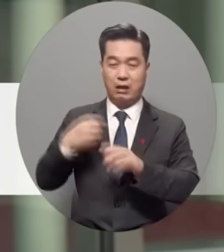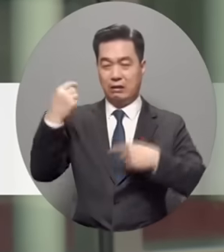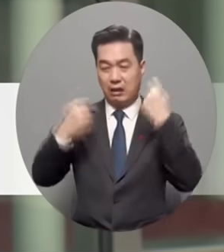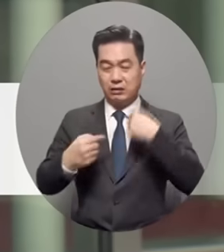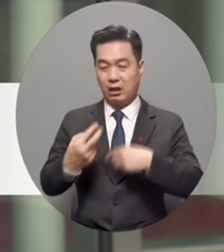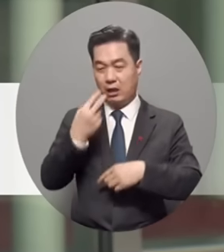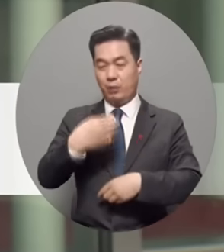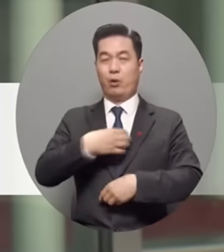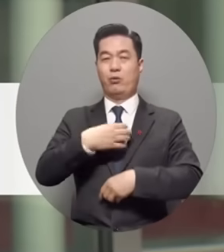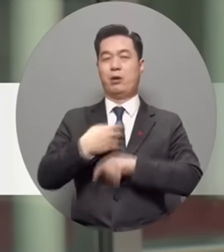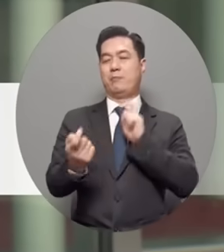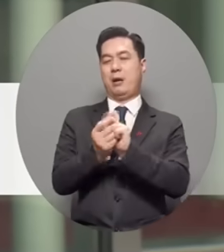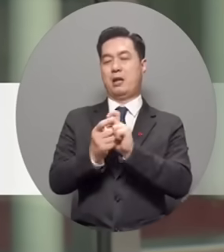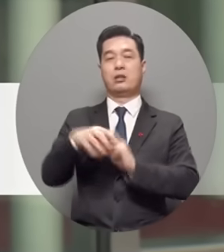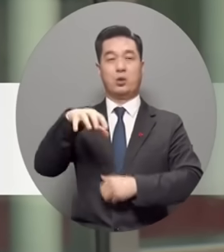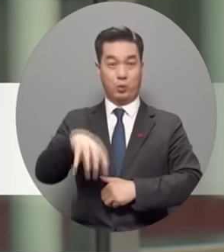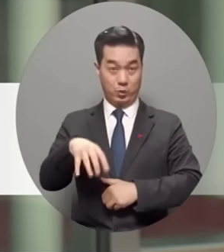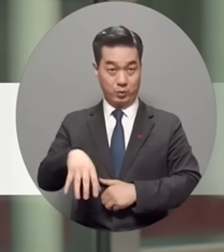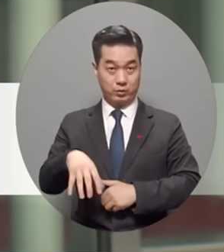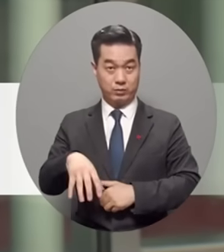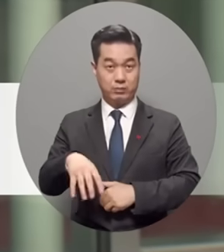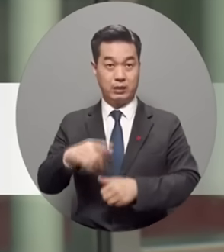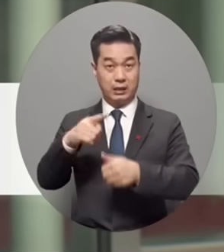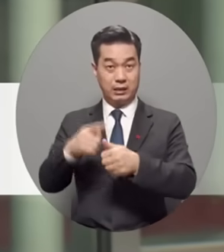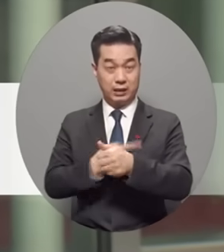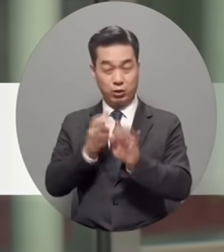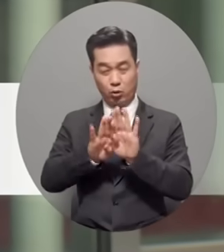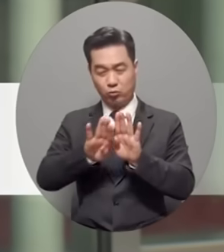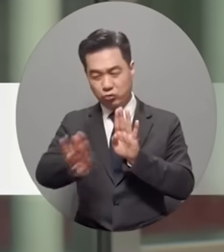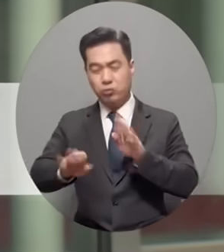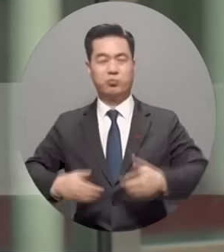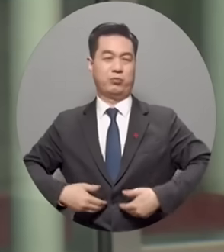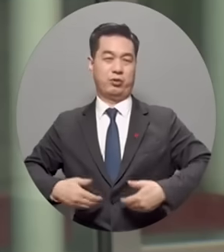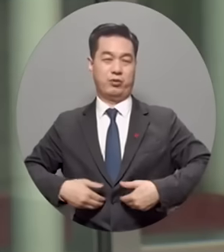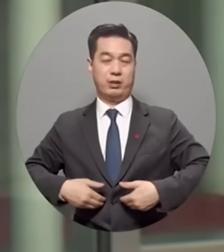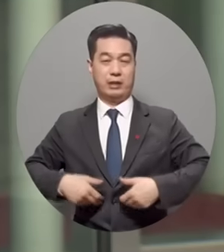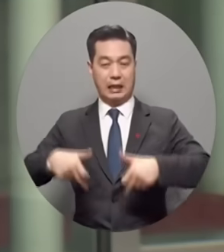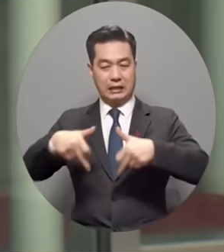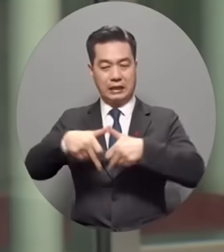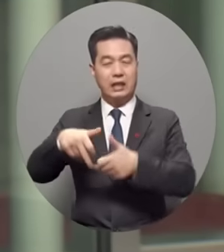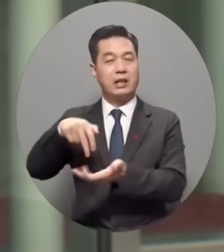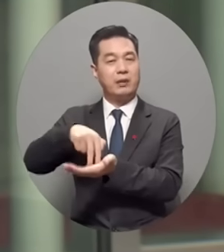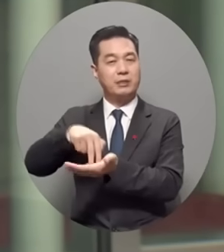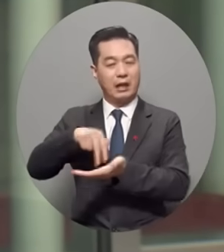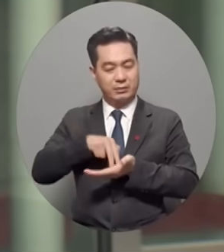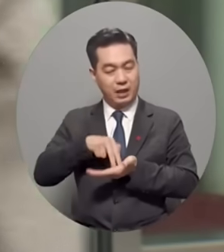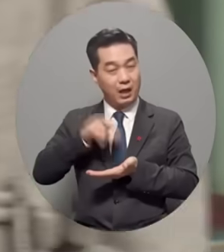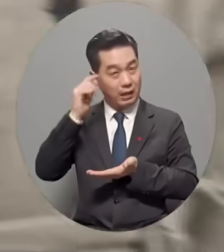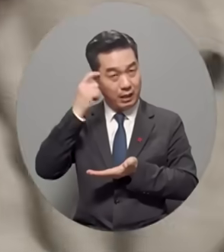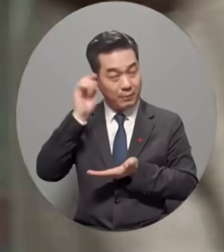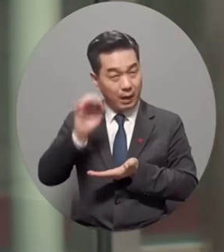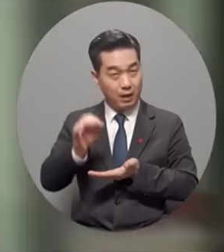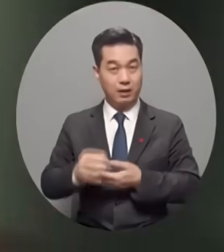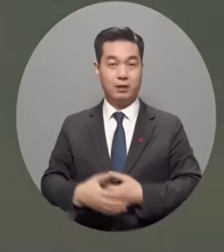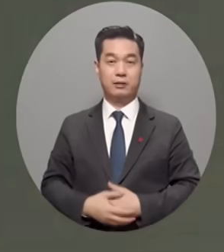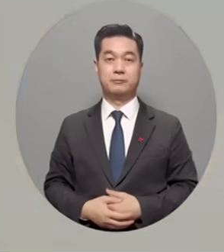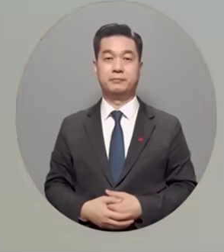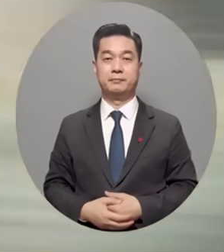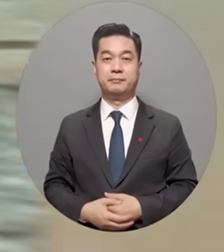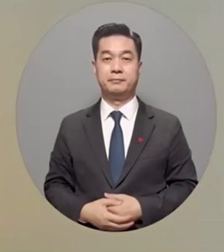위협까지 받는 곳입니다. 자동문이 절실한 장애인들의 이야기 지금 바로 들어보겠습니다.